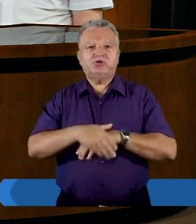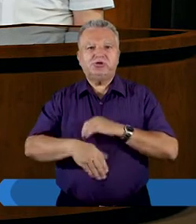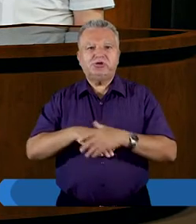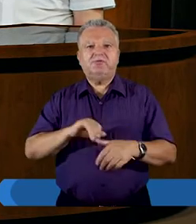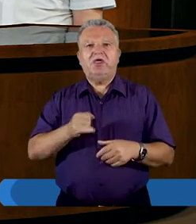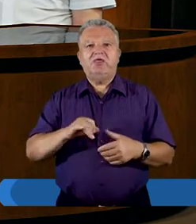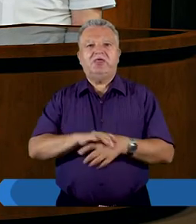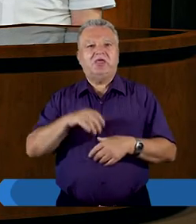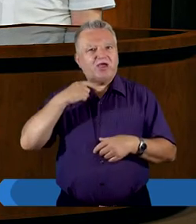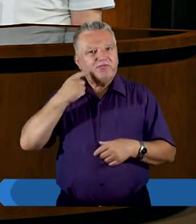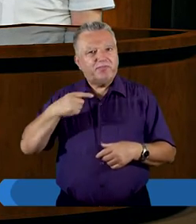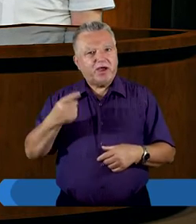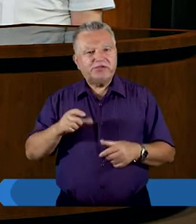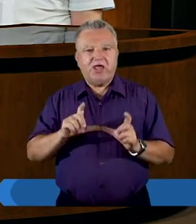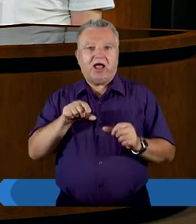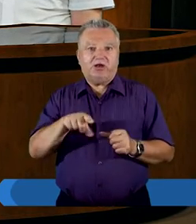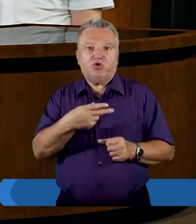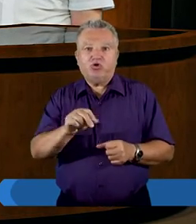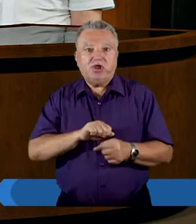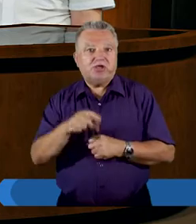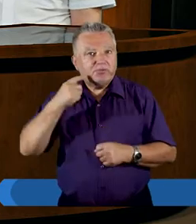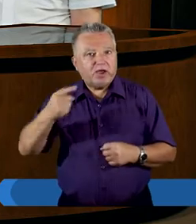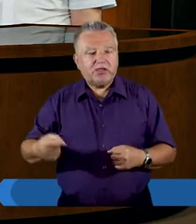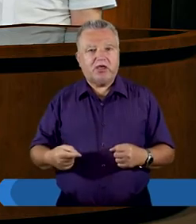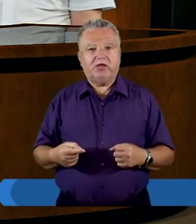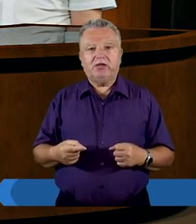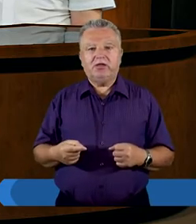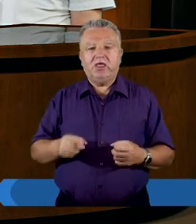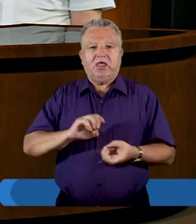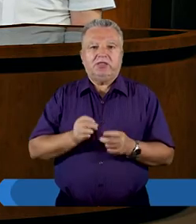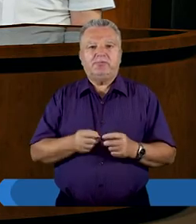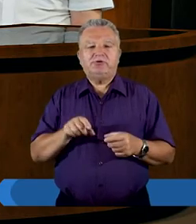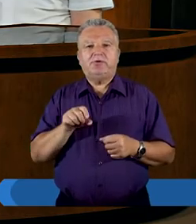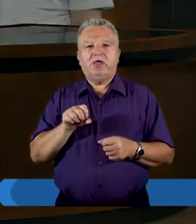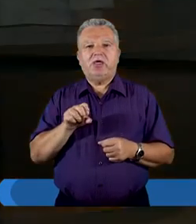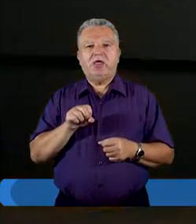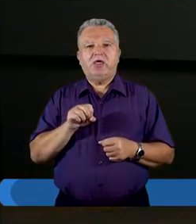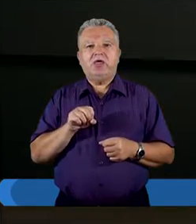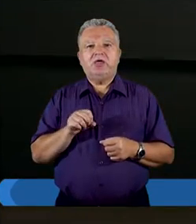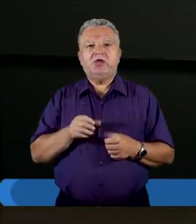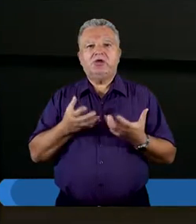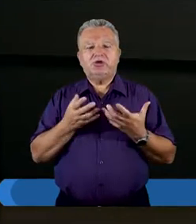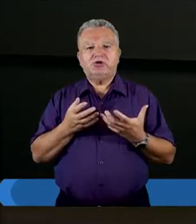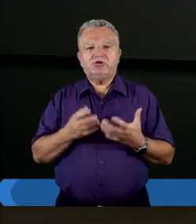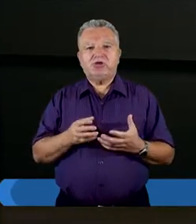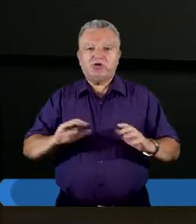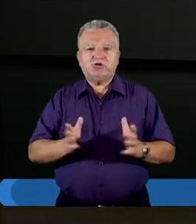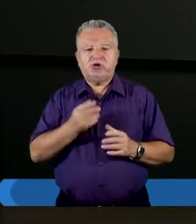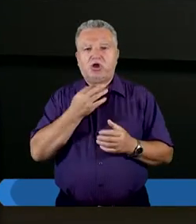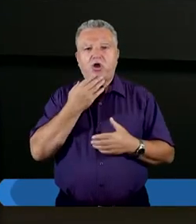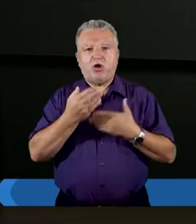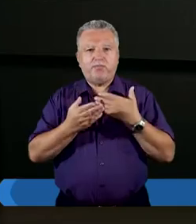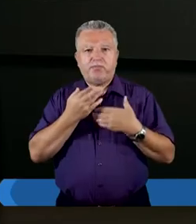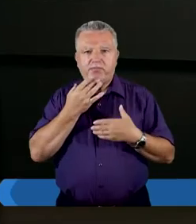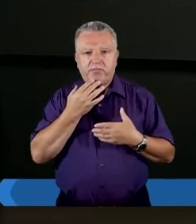bajce. Chociaż w bajce. To nie jest bajka. Słowo Boże, ale gdybyśmy chcieli bajka. Tak uściślić. Więc jak żył? Jak to było z tym długim